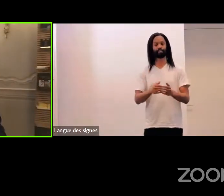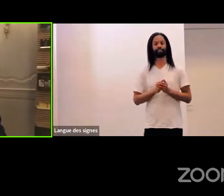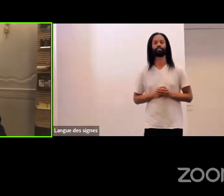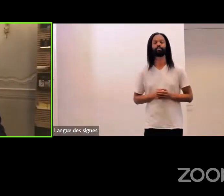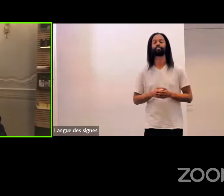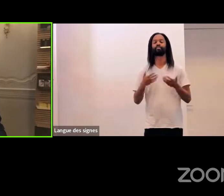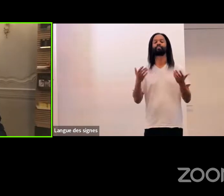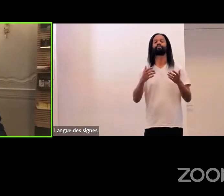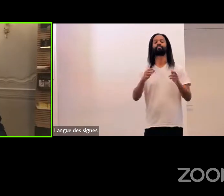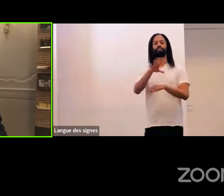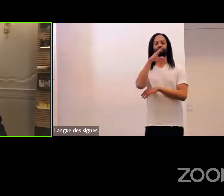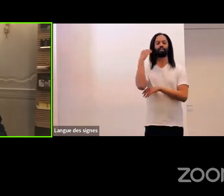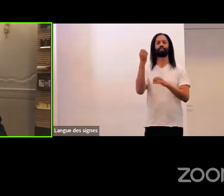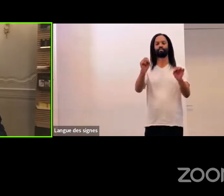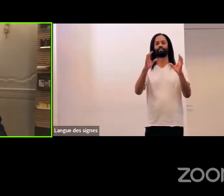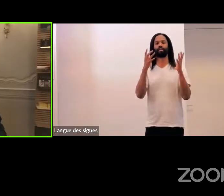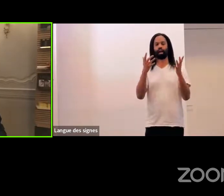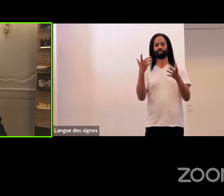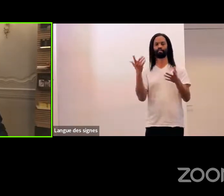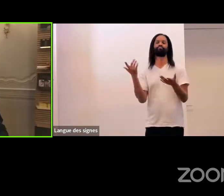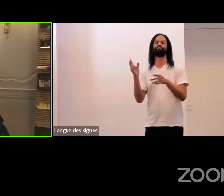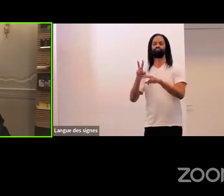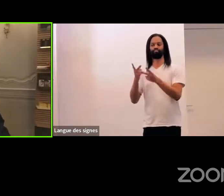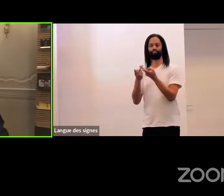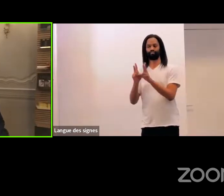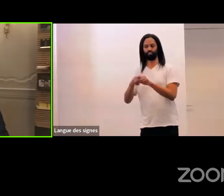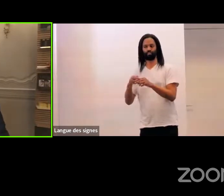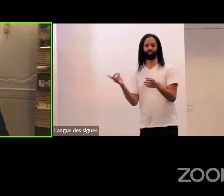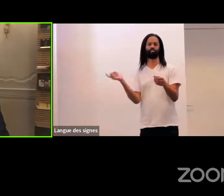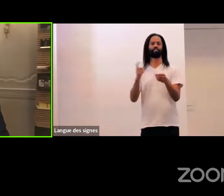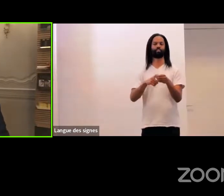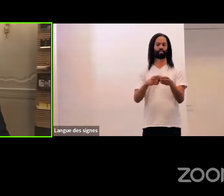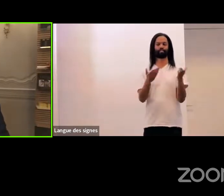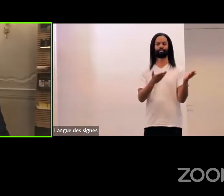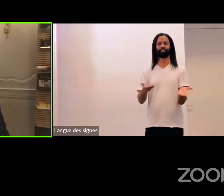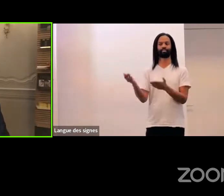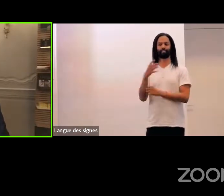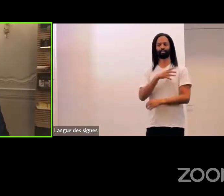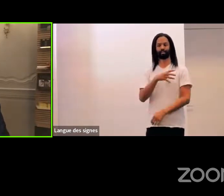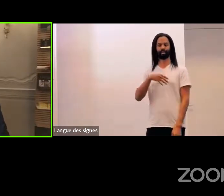des Arbres. Je passe la parole à Isabelle Lucas.